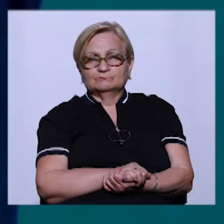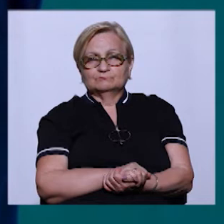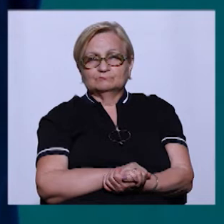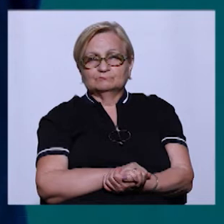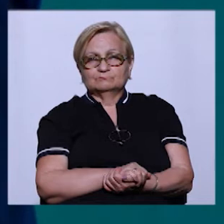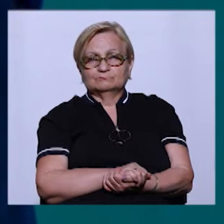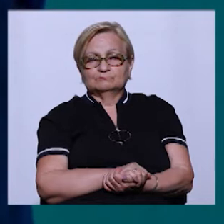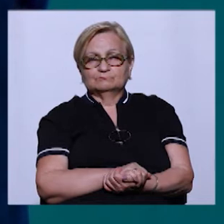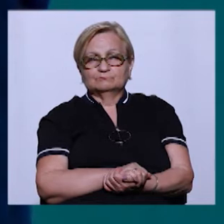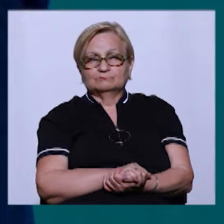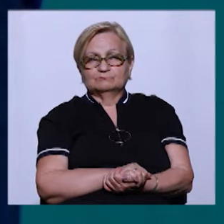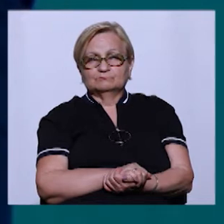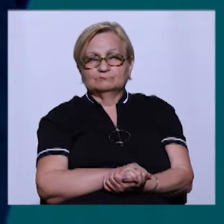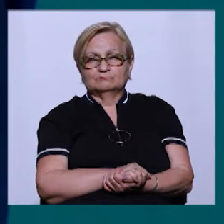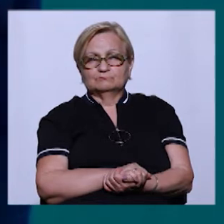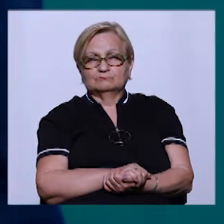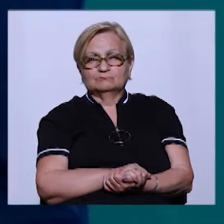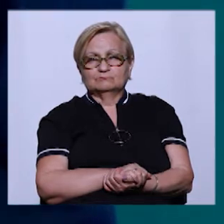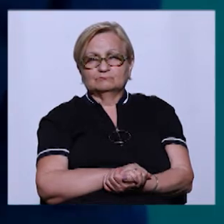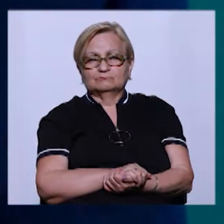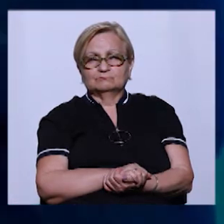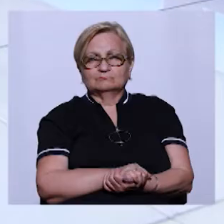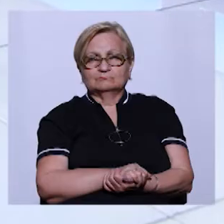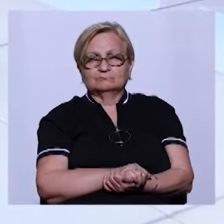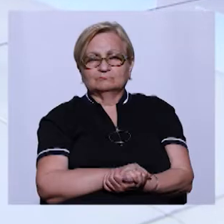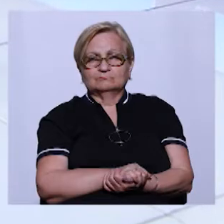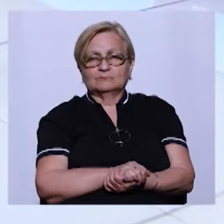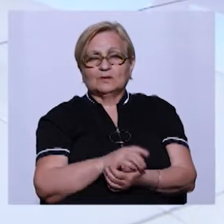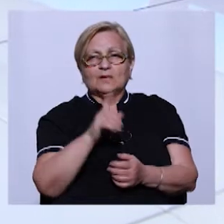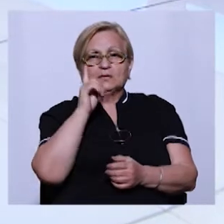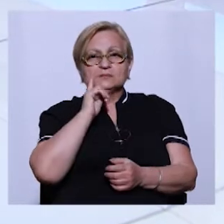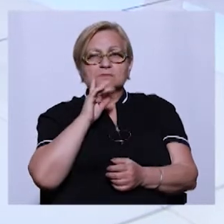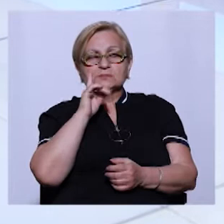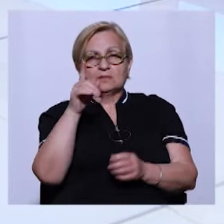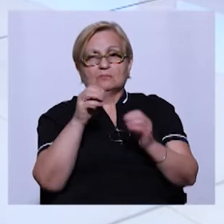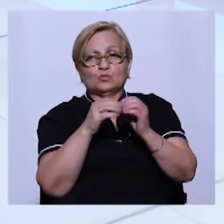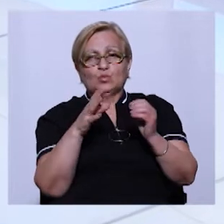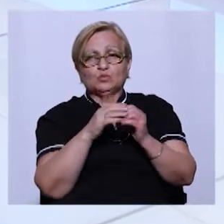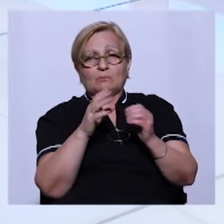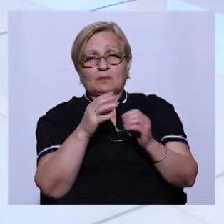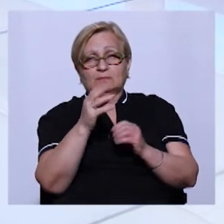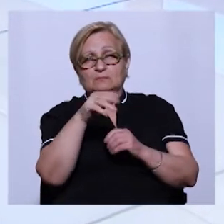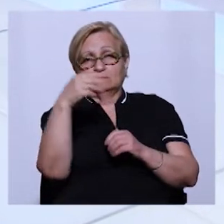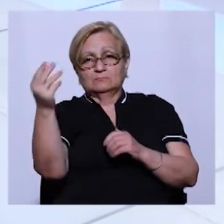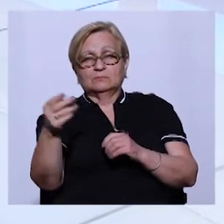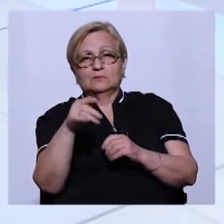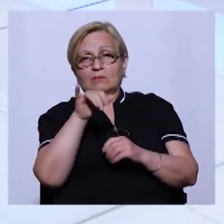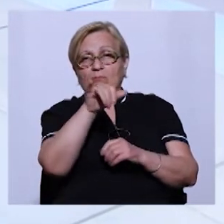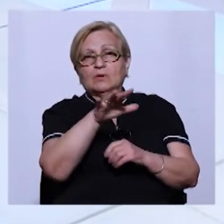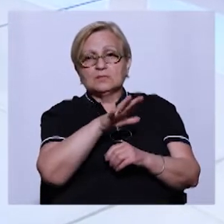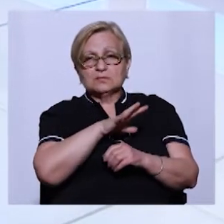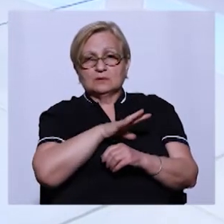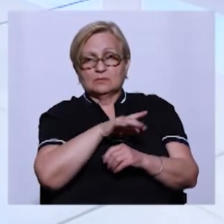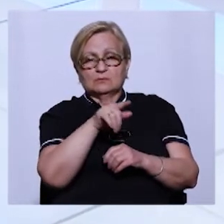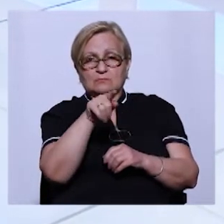რაც მას მან ადმარა სანამ თინიკო მიიღებდა 15 ფანქარს მას ჰქონდა აი ამდენი რაოდენობა და